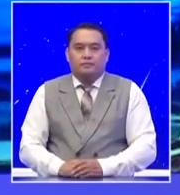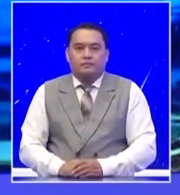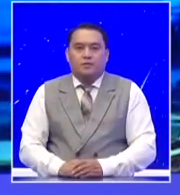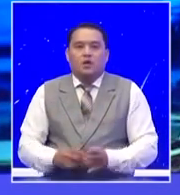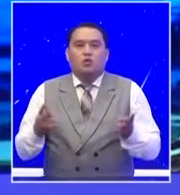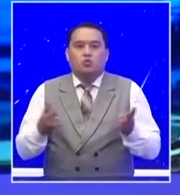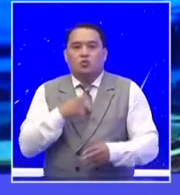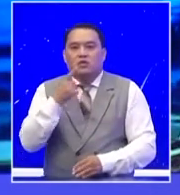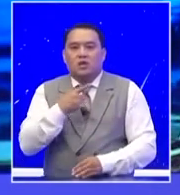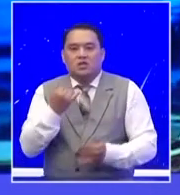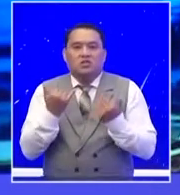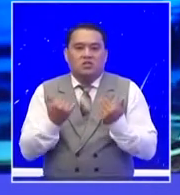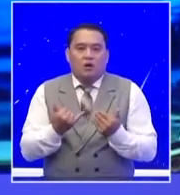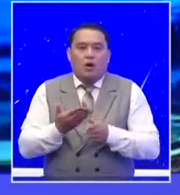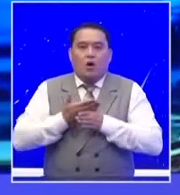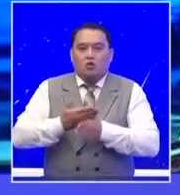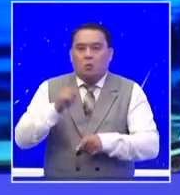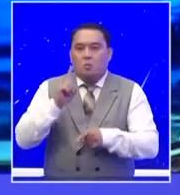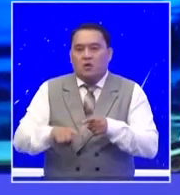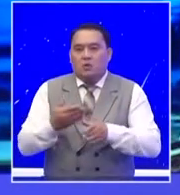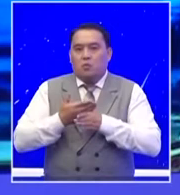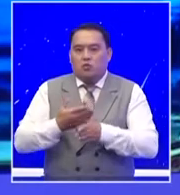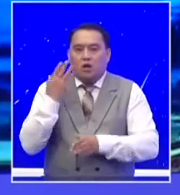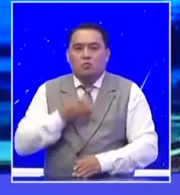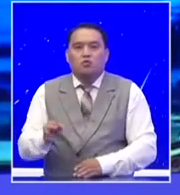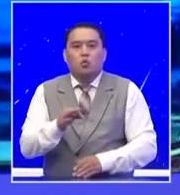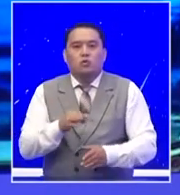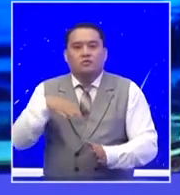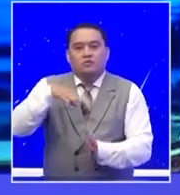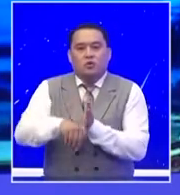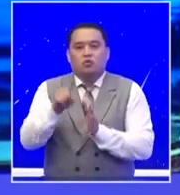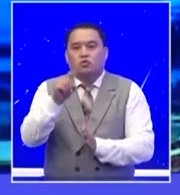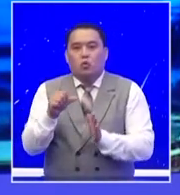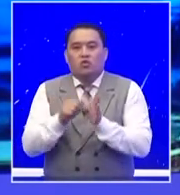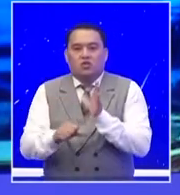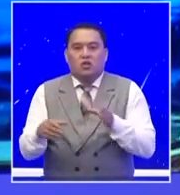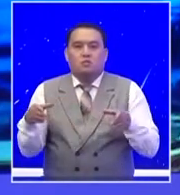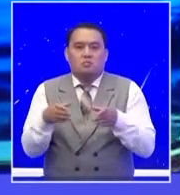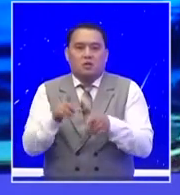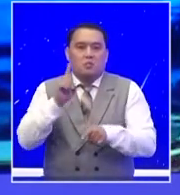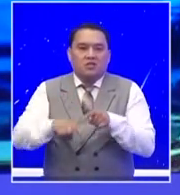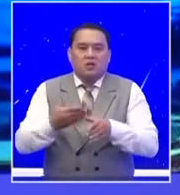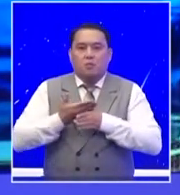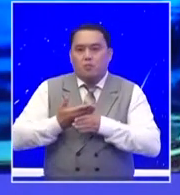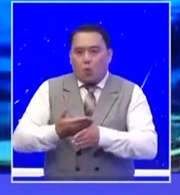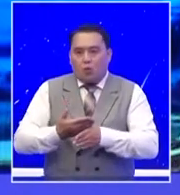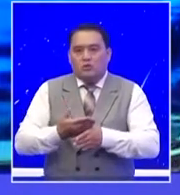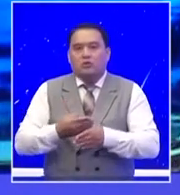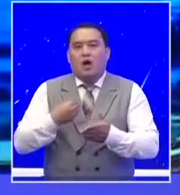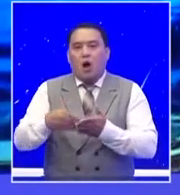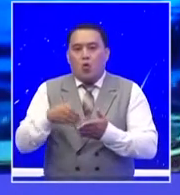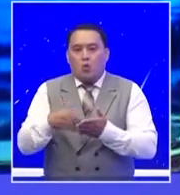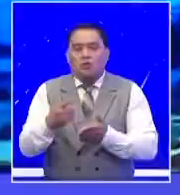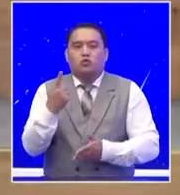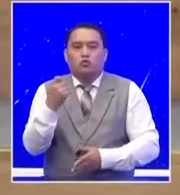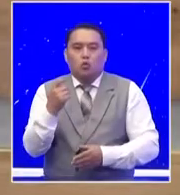Стоит отметить, что на сегодня для оказания экстренной помощи в Алматинской области задействованы 165 бригад скорой помощи, и до конца года будет